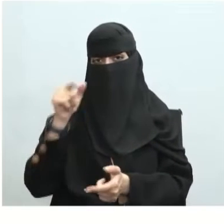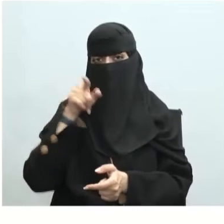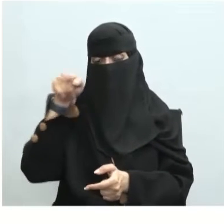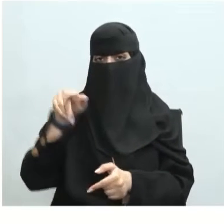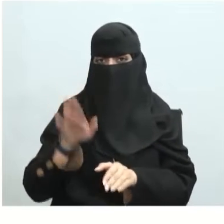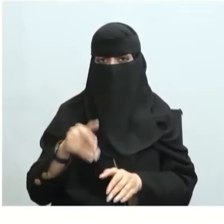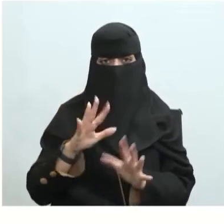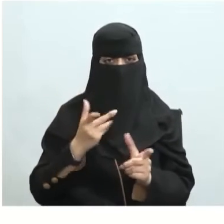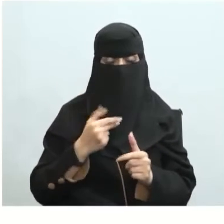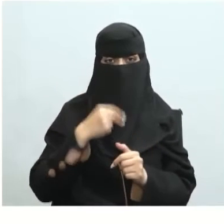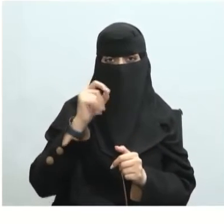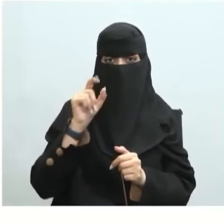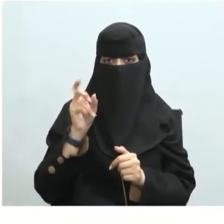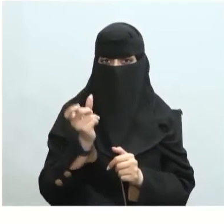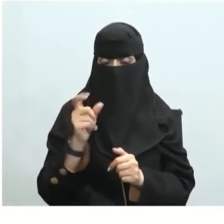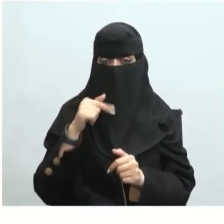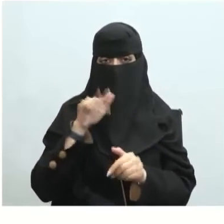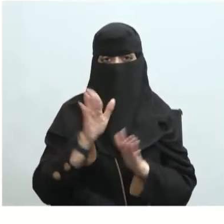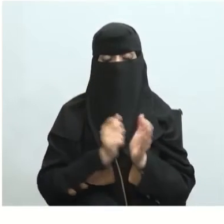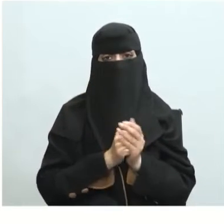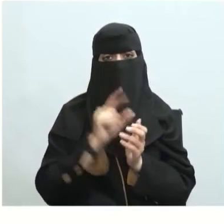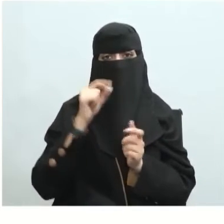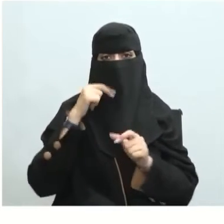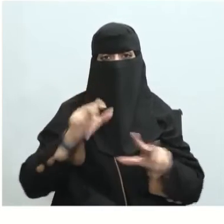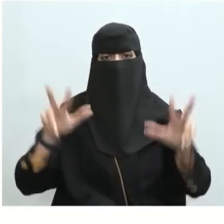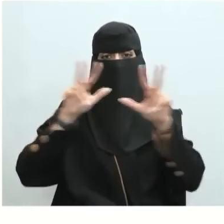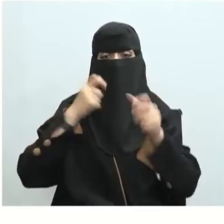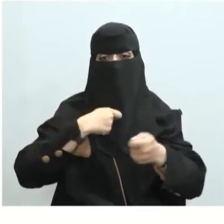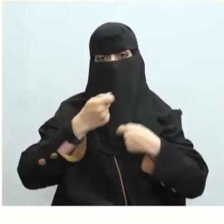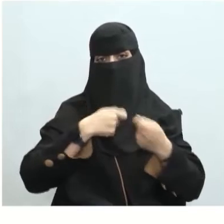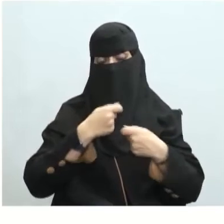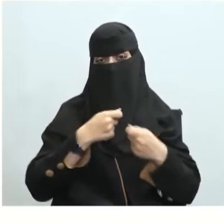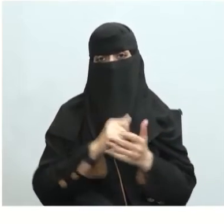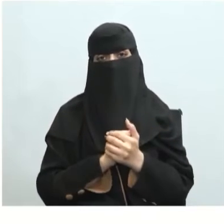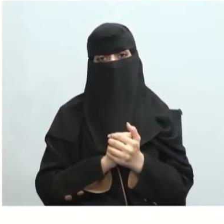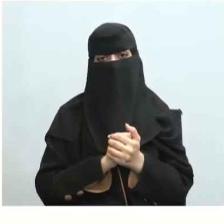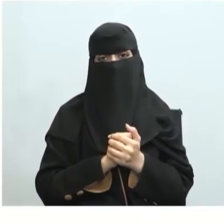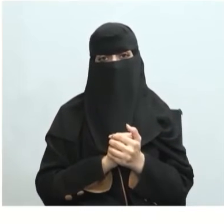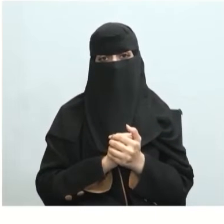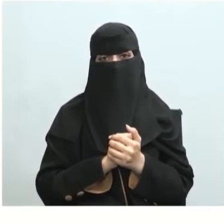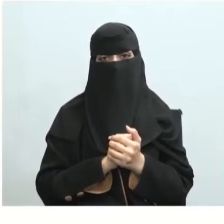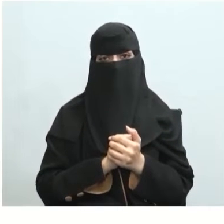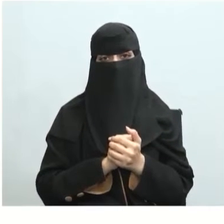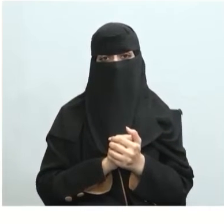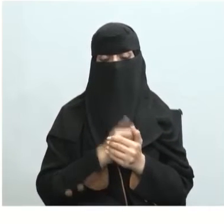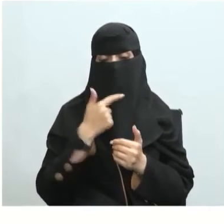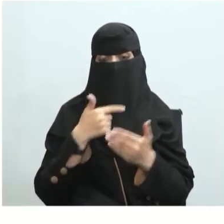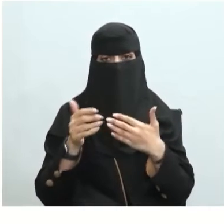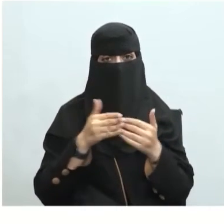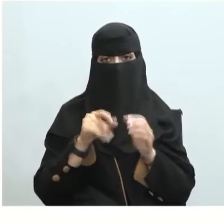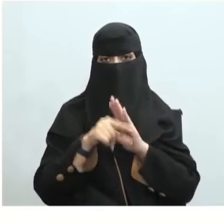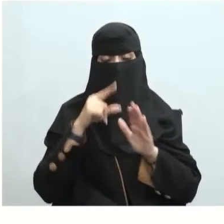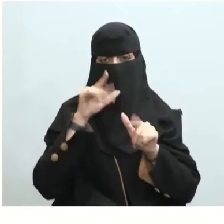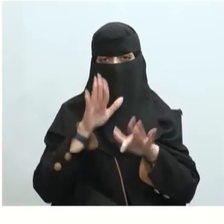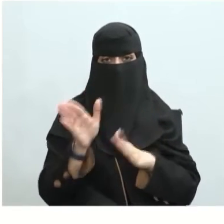الى اي فن ينتمي احسنتم عرض تسويقي عرض تسويقي الخاطره ليس لها موضوع